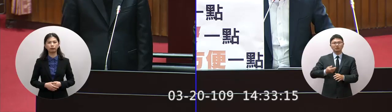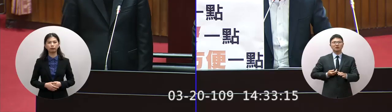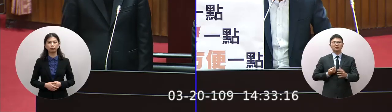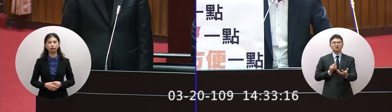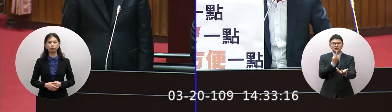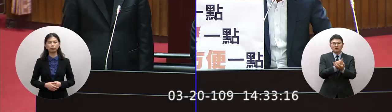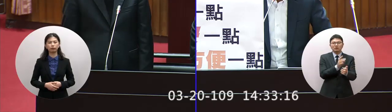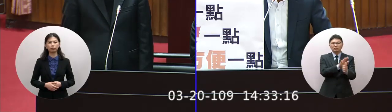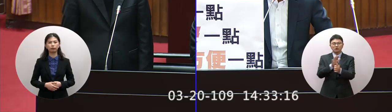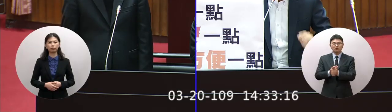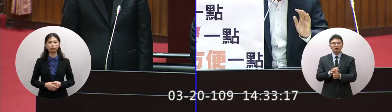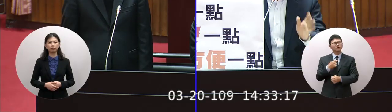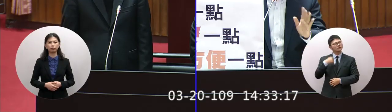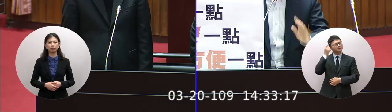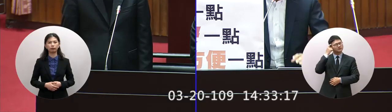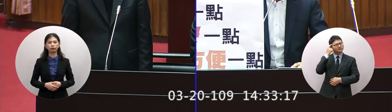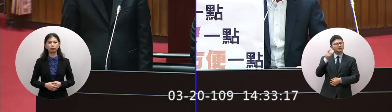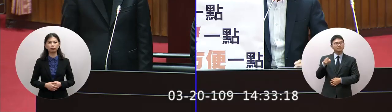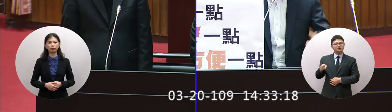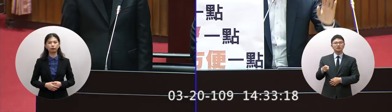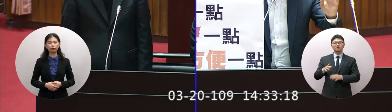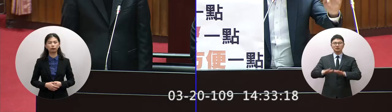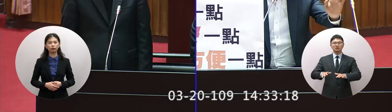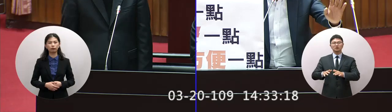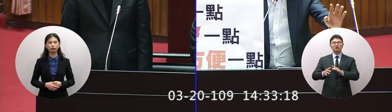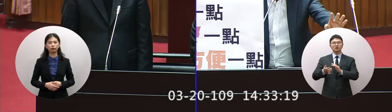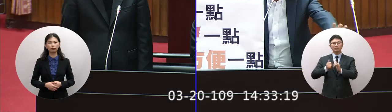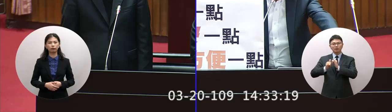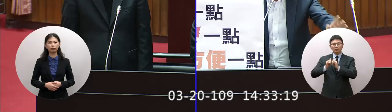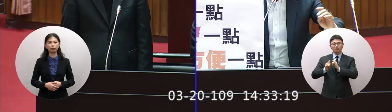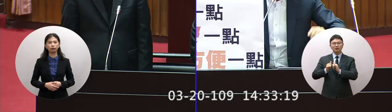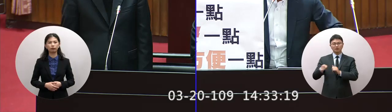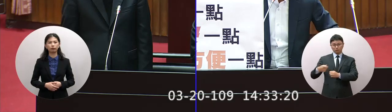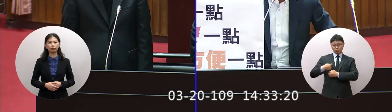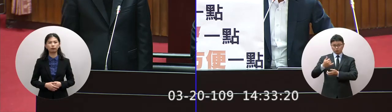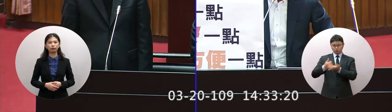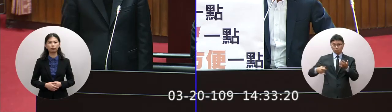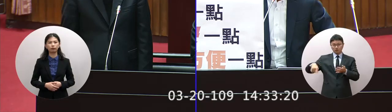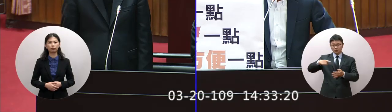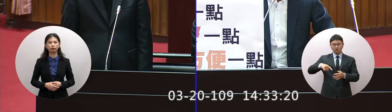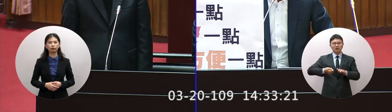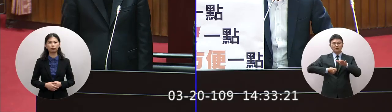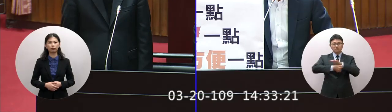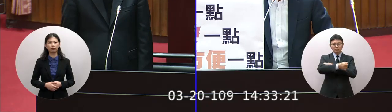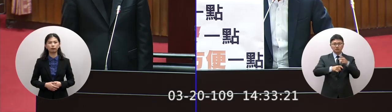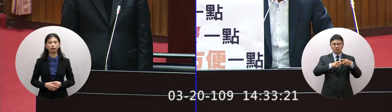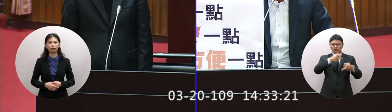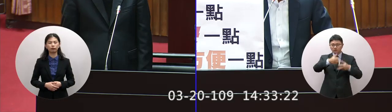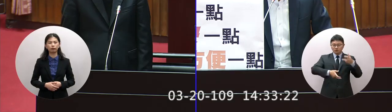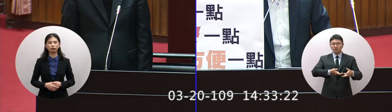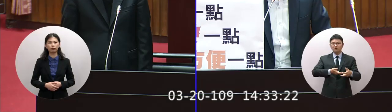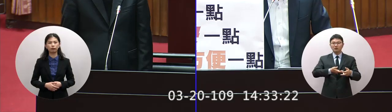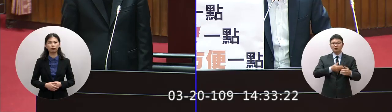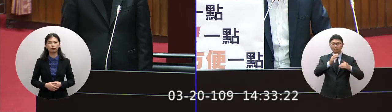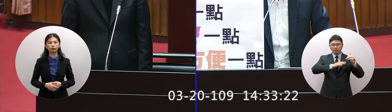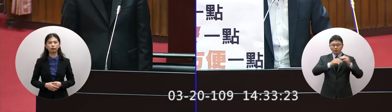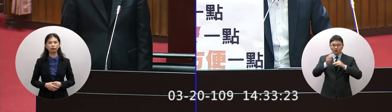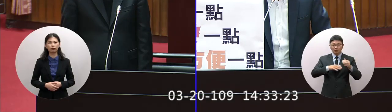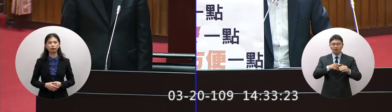个问题，就是这个后备人士啊，就是现有的民间人员到达我们的这些口罩工厂来协助，有没有领